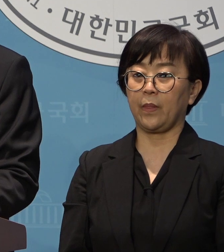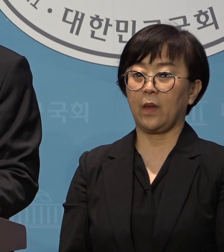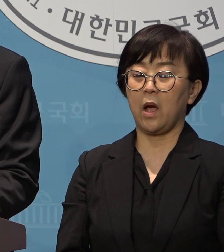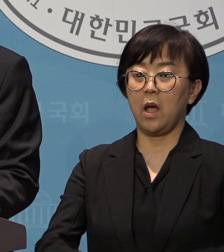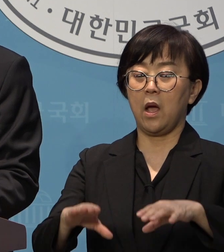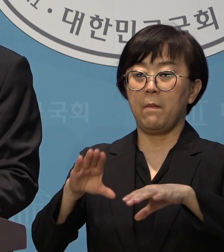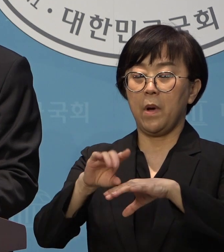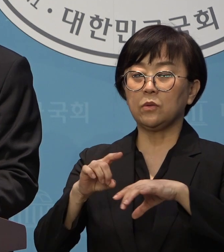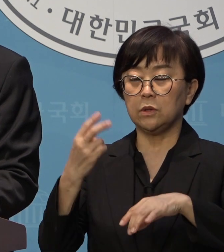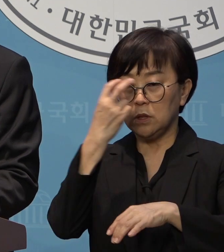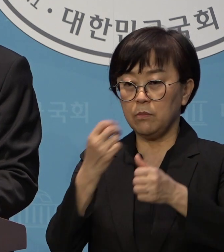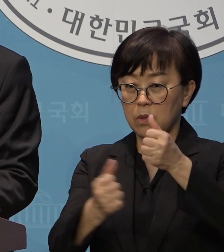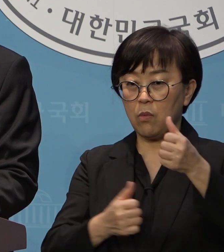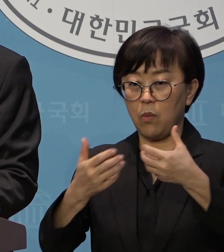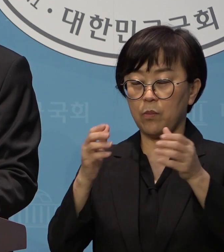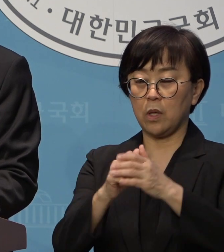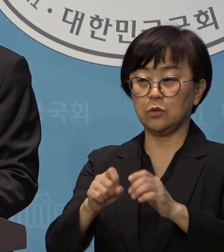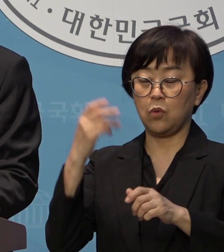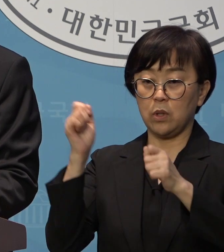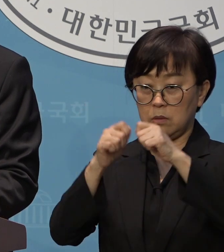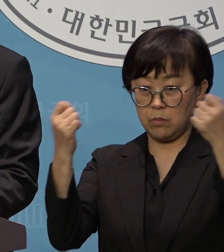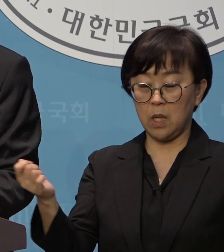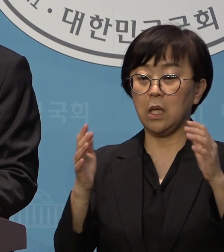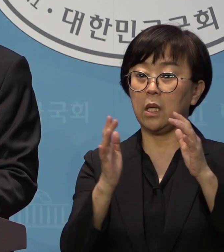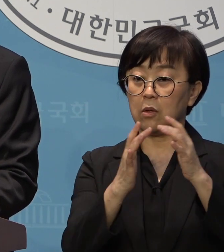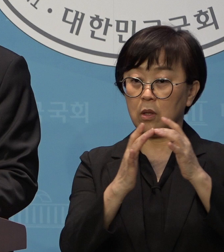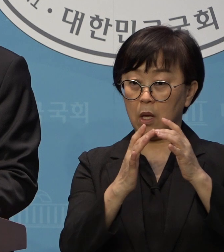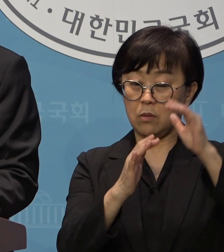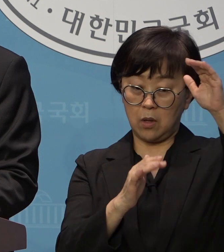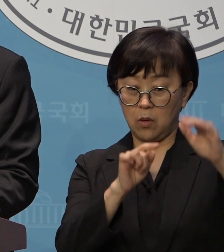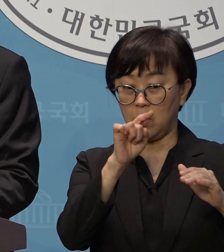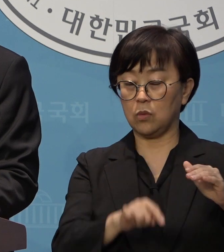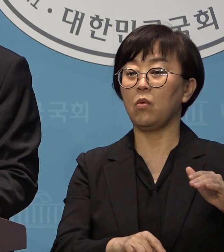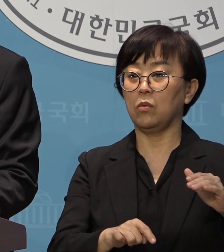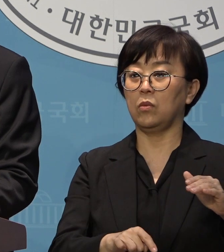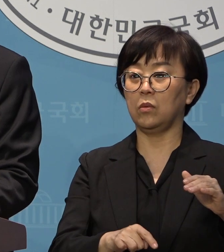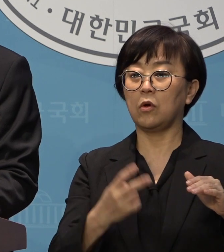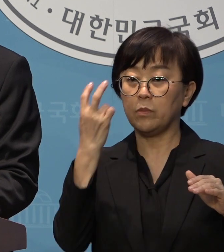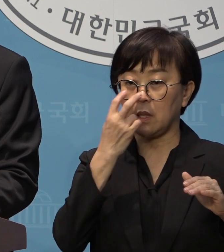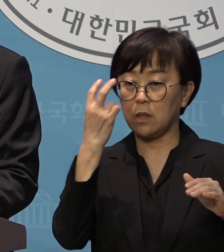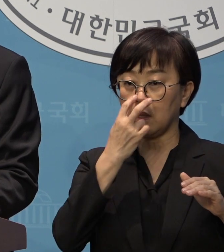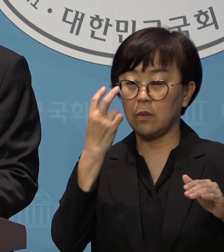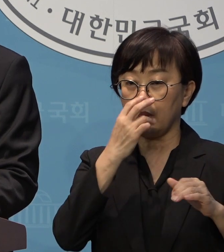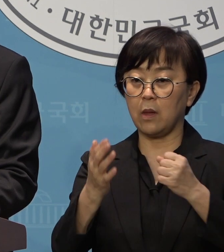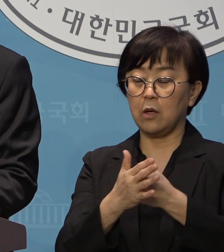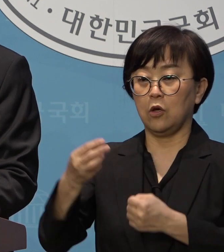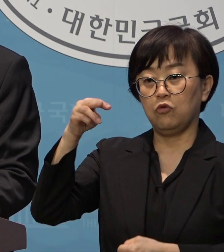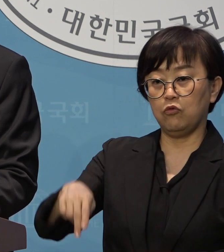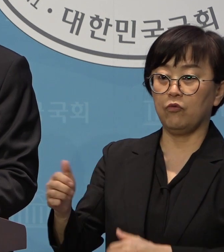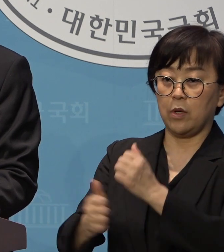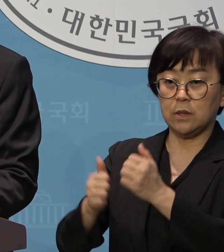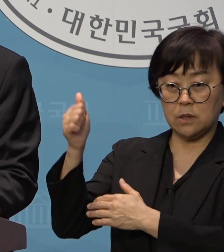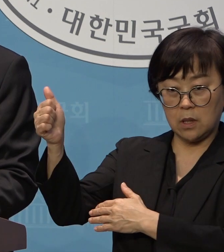방심위 논리대로면 종이신문 매체의 인터넷 기사 역시 심의 대상입니다. 하지만 류희림